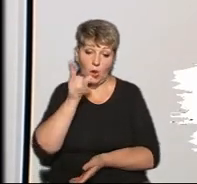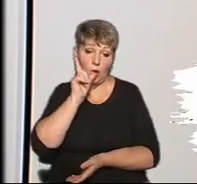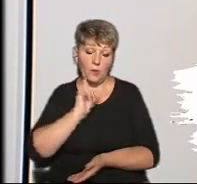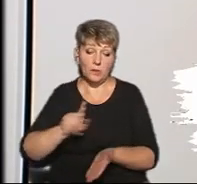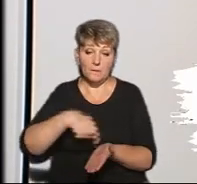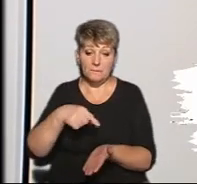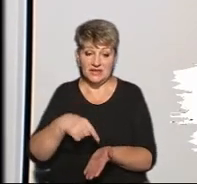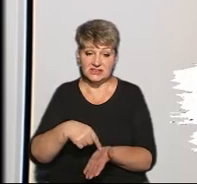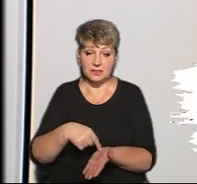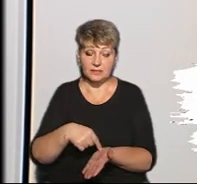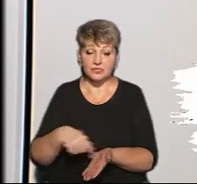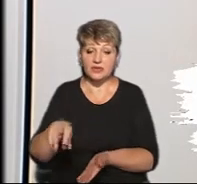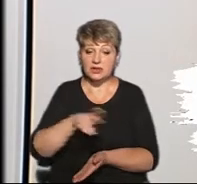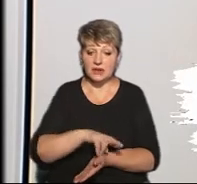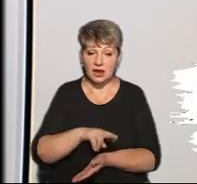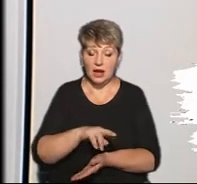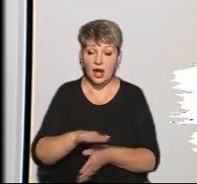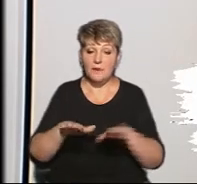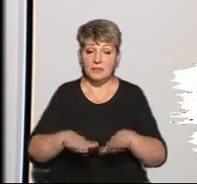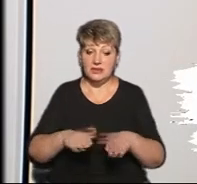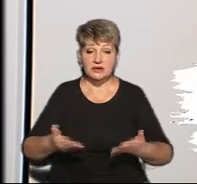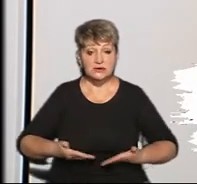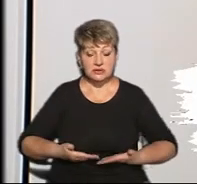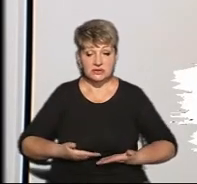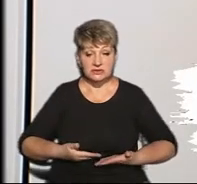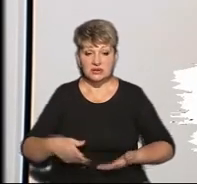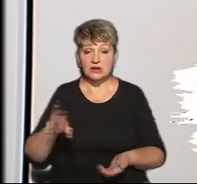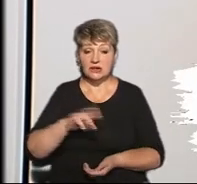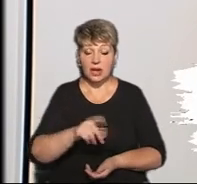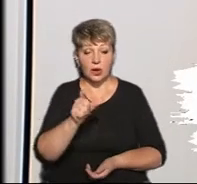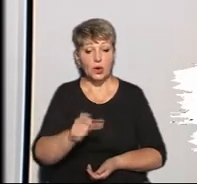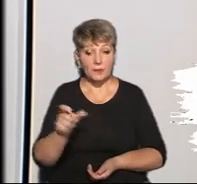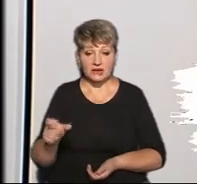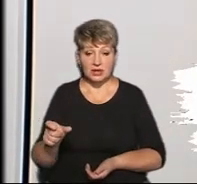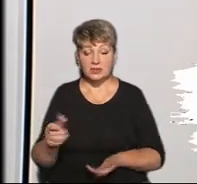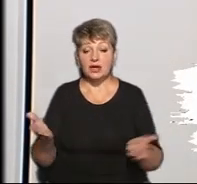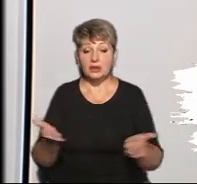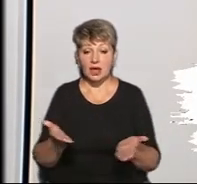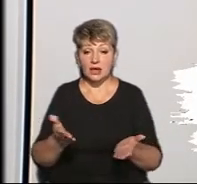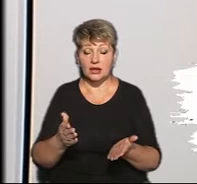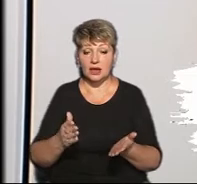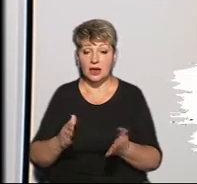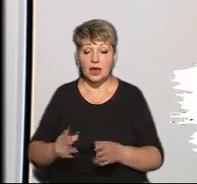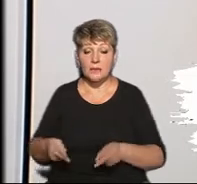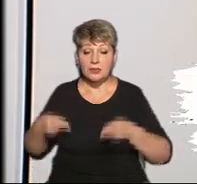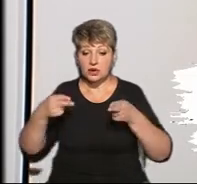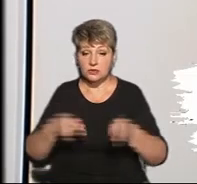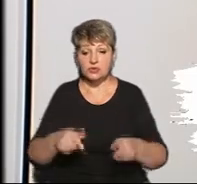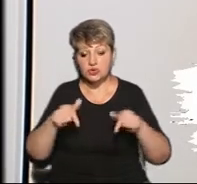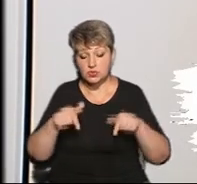комфортним містом для містян, для тих громадян, які прибувають сюди